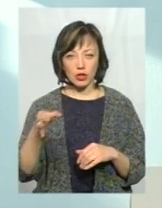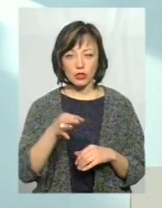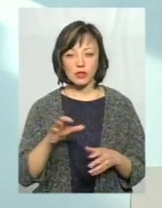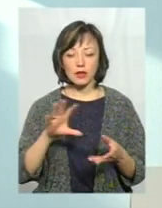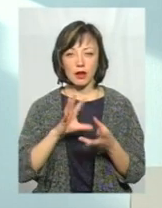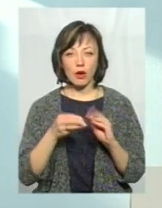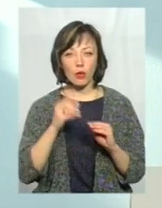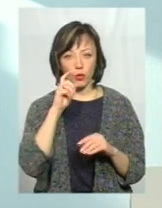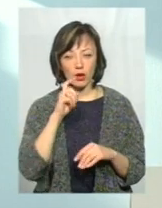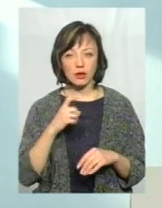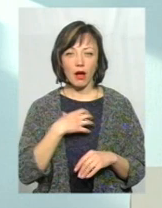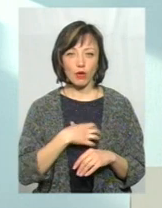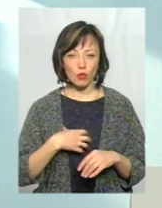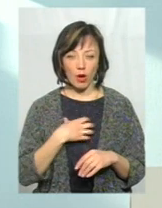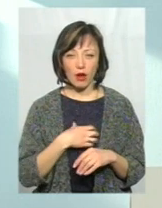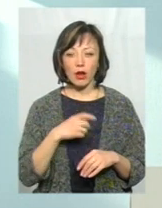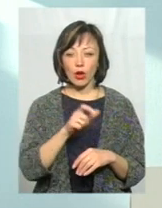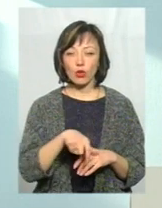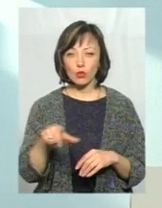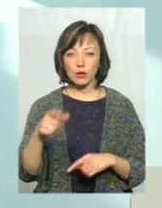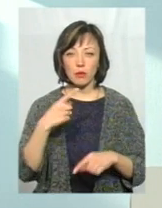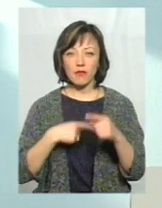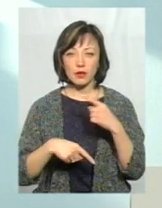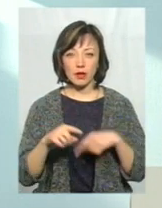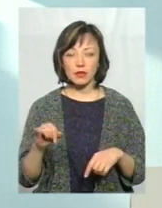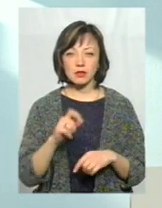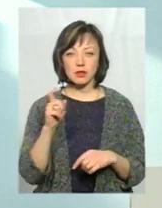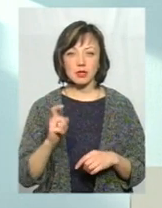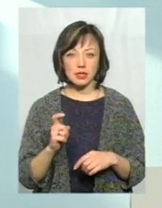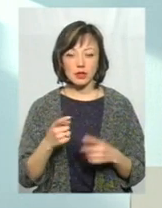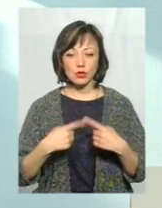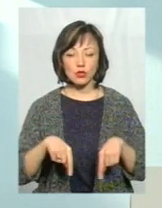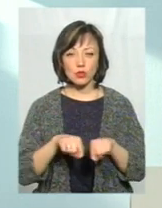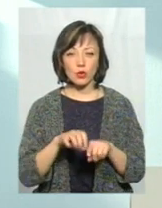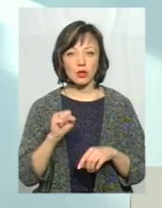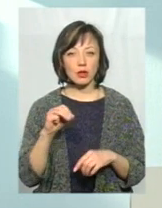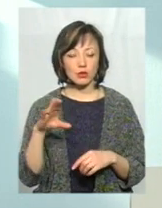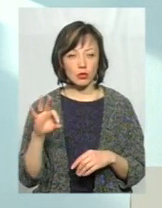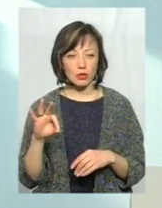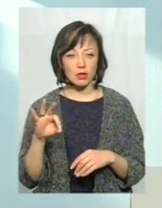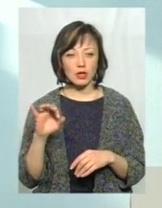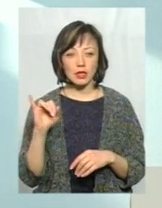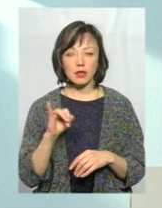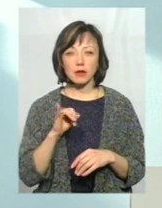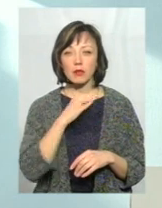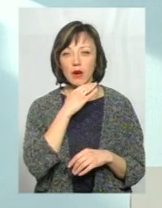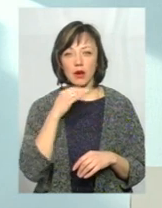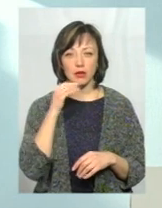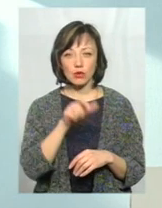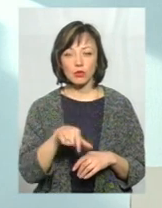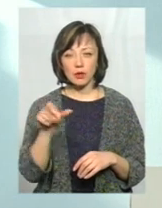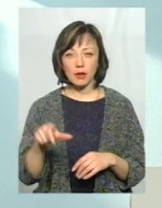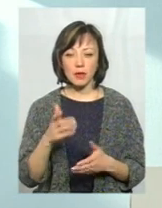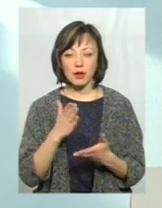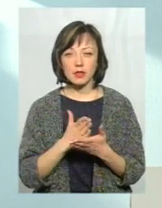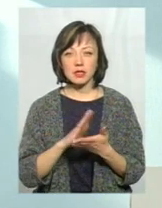України досить актуальна. Адже люди повертаються із зони проведення АТО, і дуже велика кількість із них